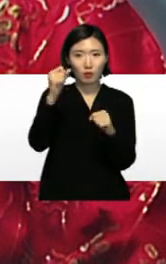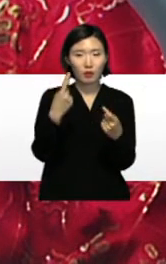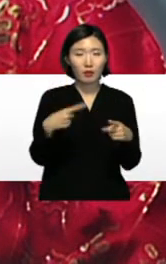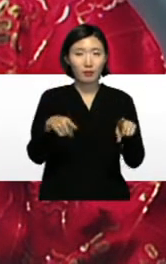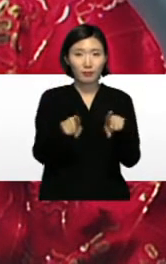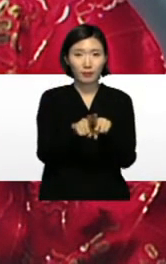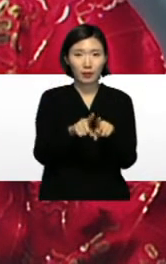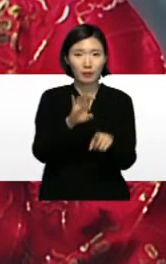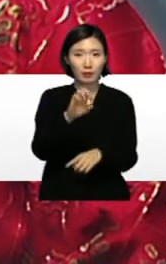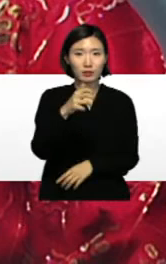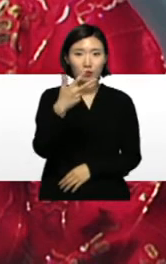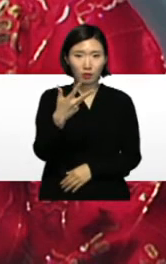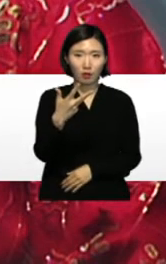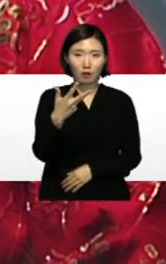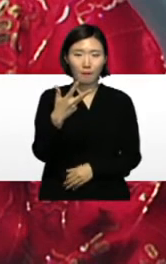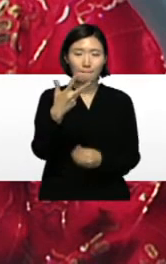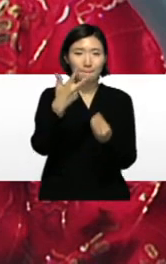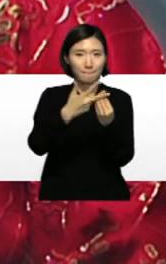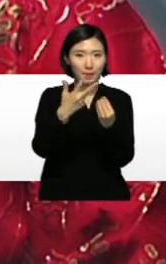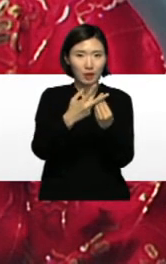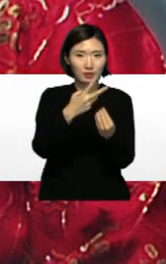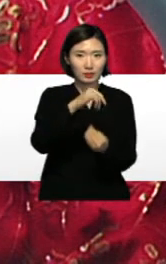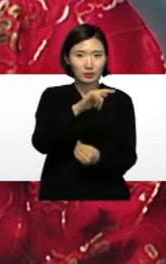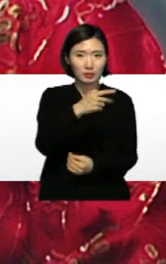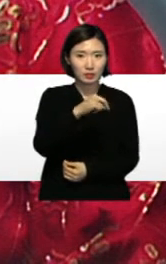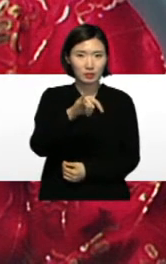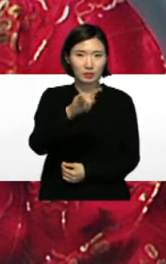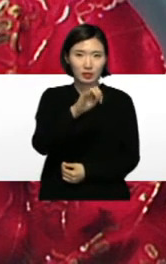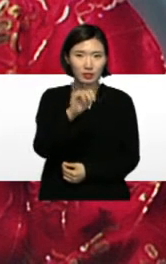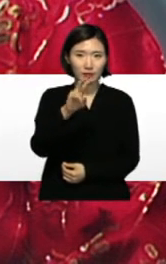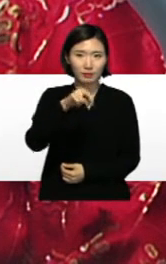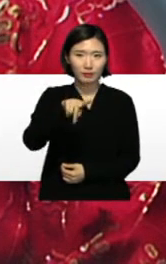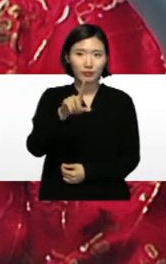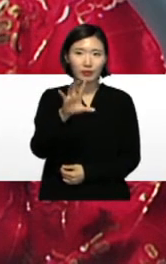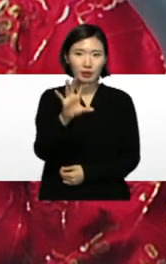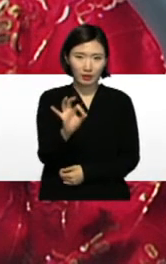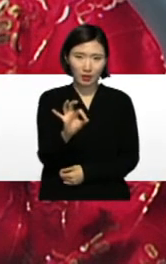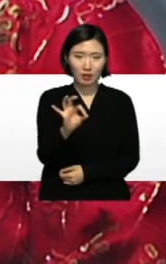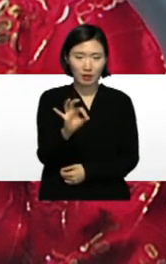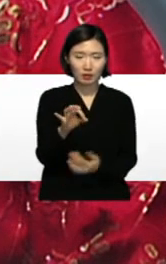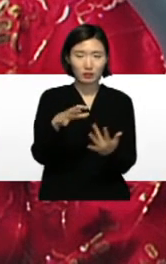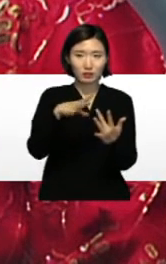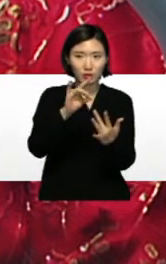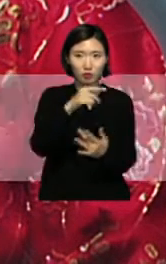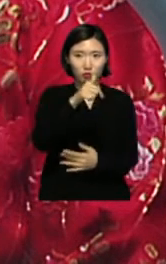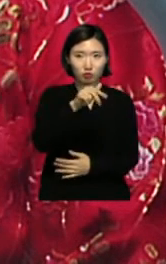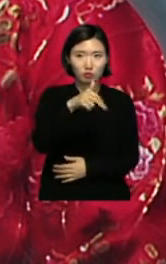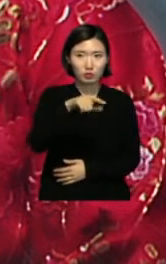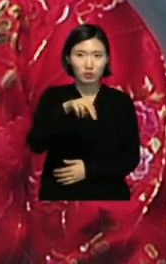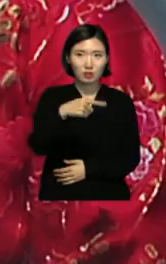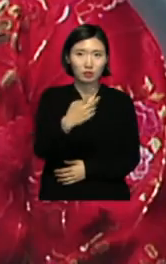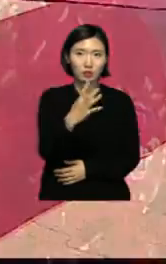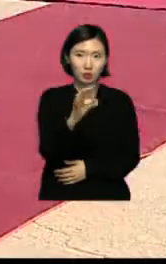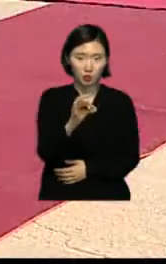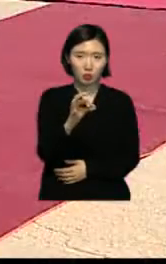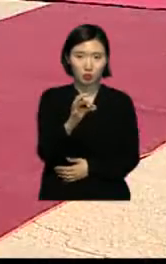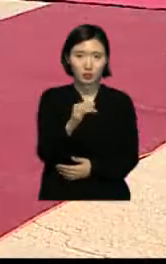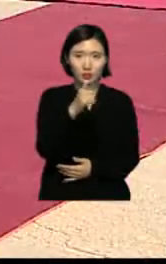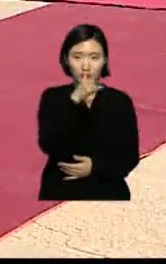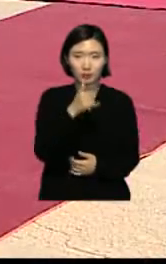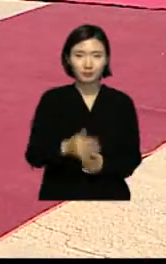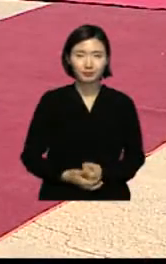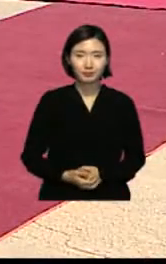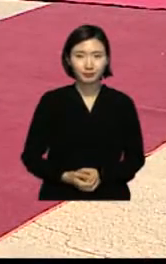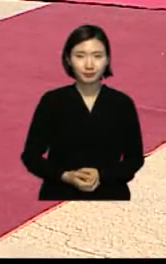함께 48번째 신사임당으로 선정된 구자송 씨 추대도 진행됐습니다. 서동철 기자입니다.